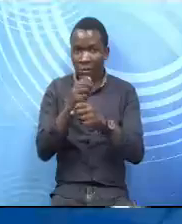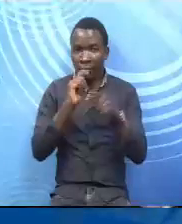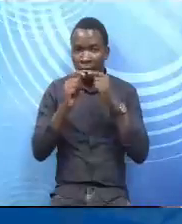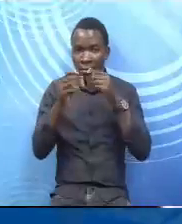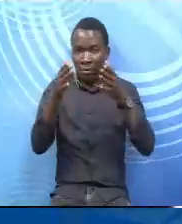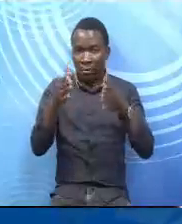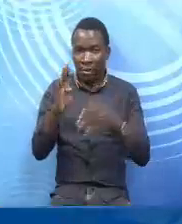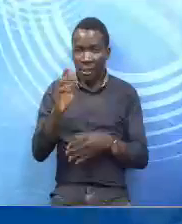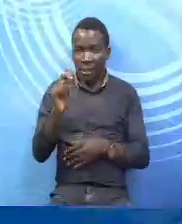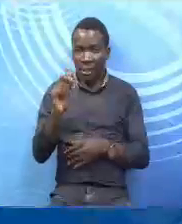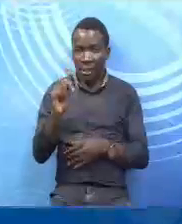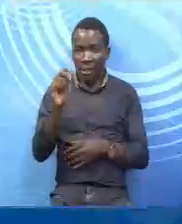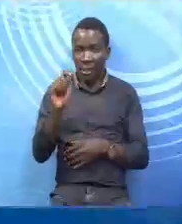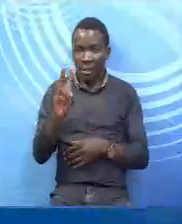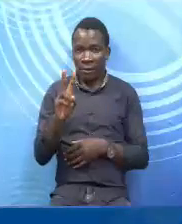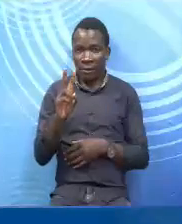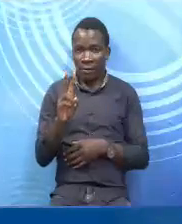amaboko BTN TV.